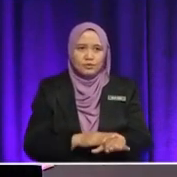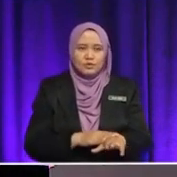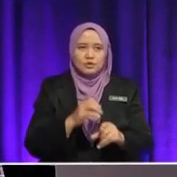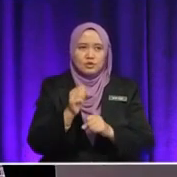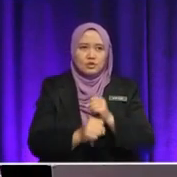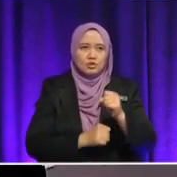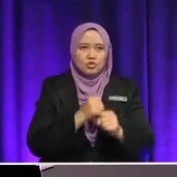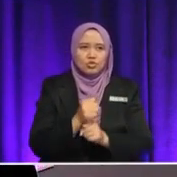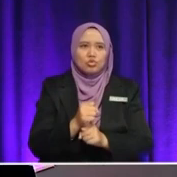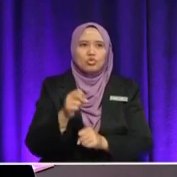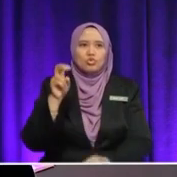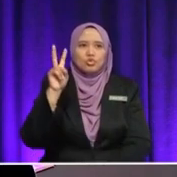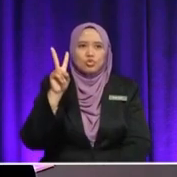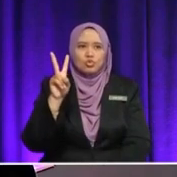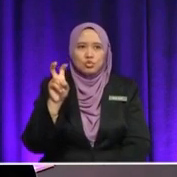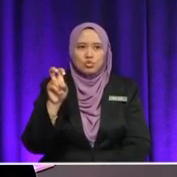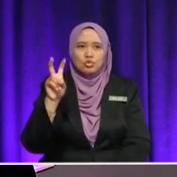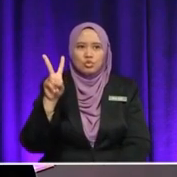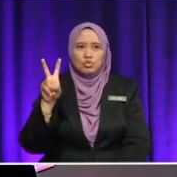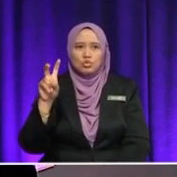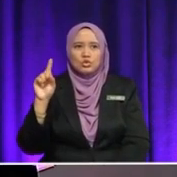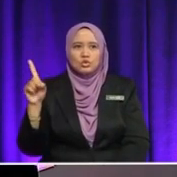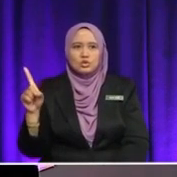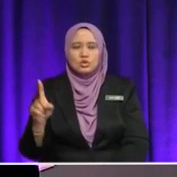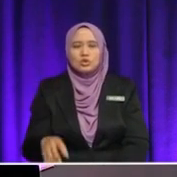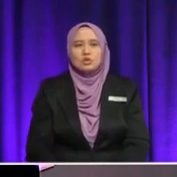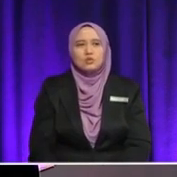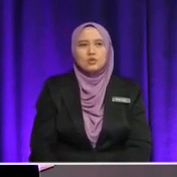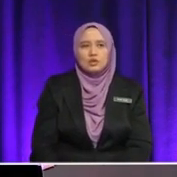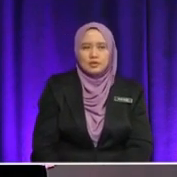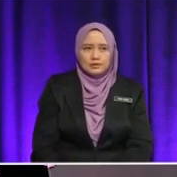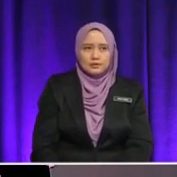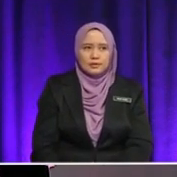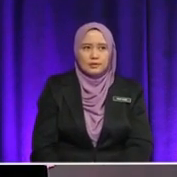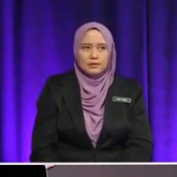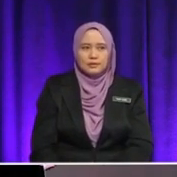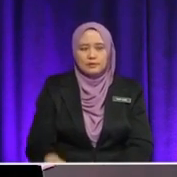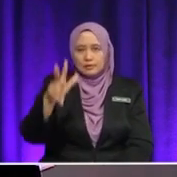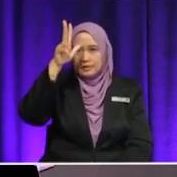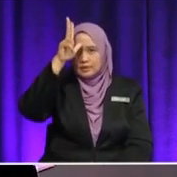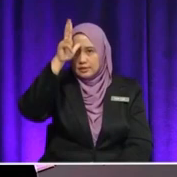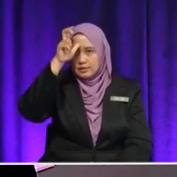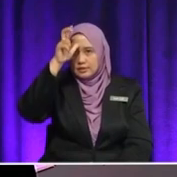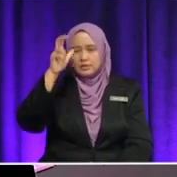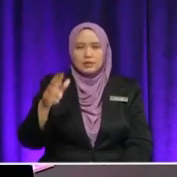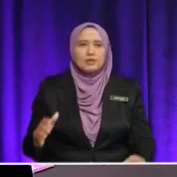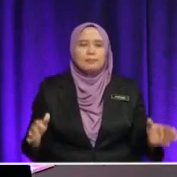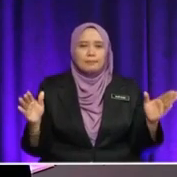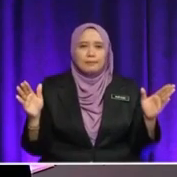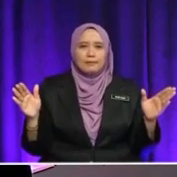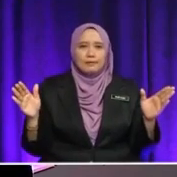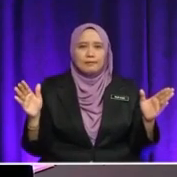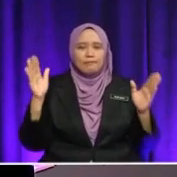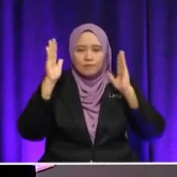disable sehingga hari ini Oke oke I am Alicia telah menurunkan Hak menjadi penghuni